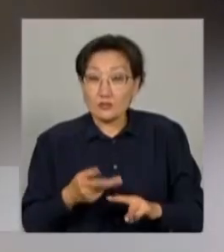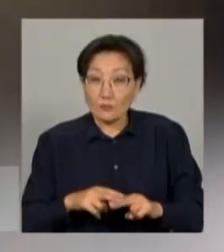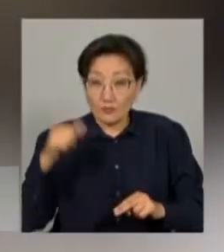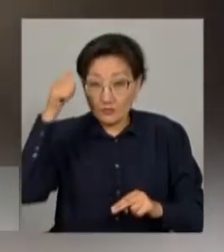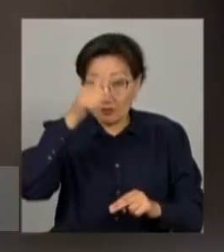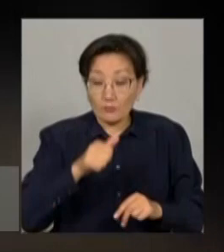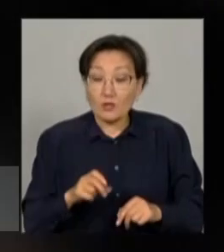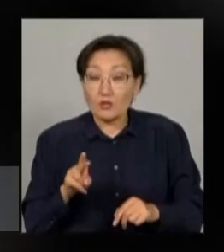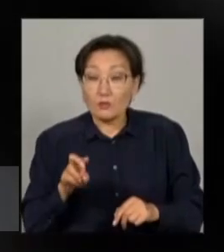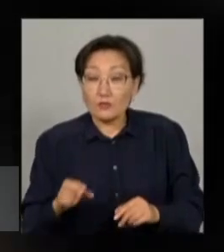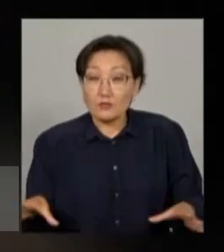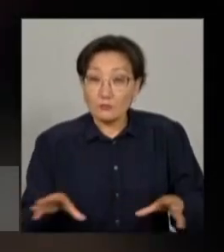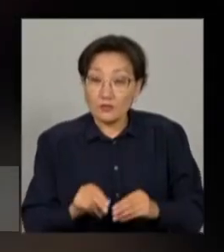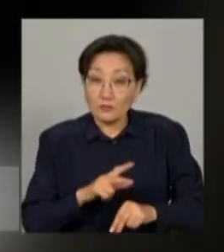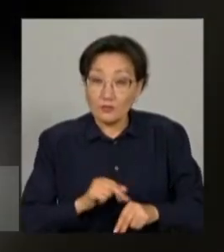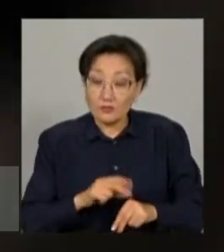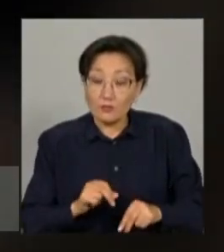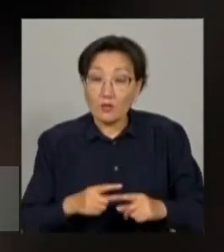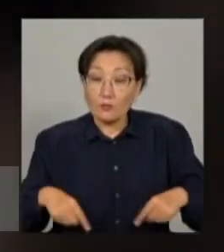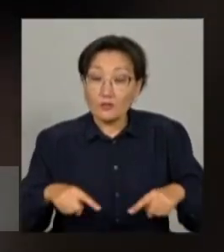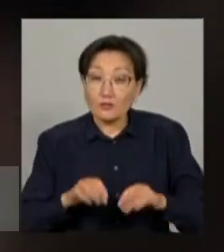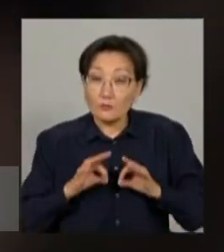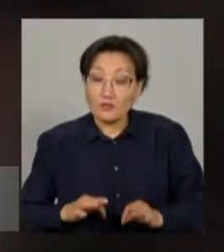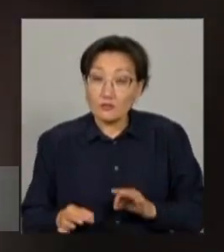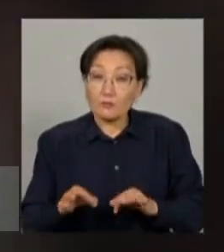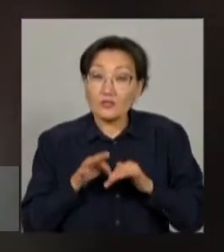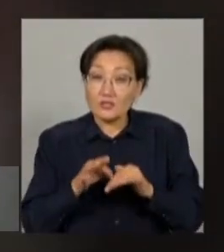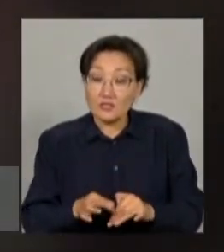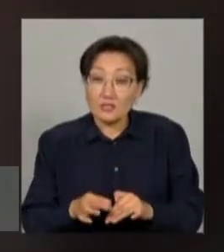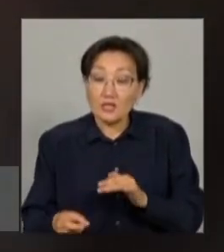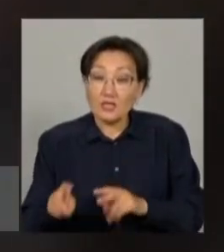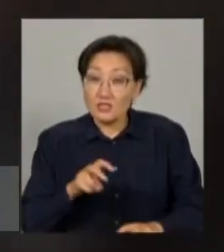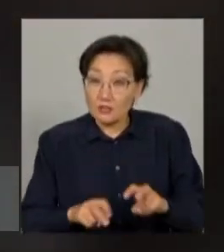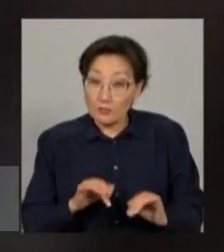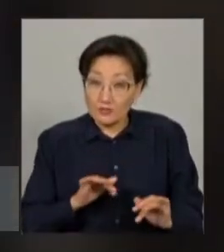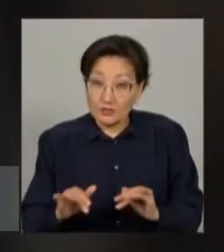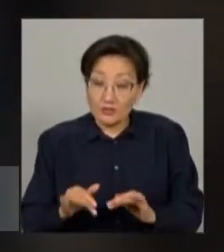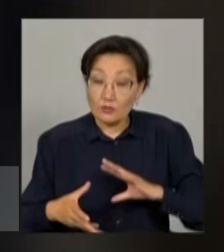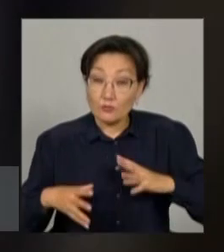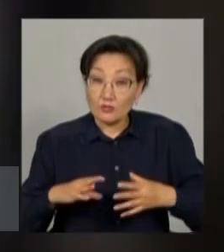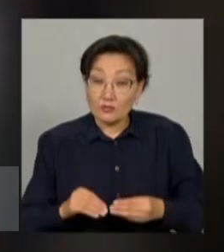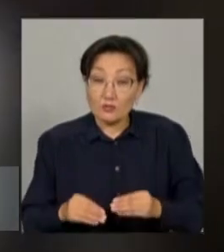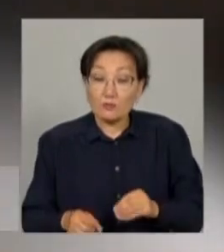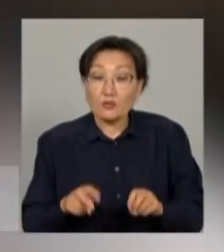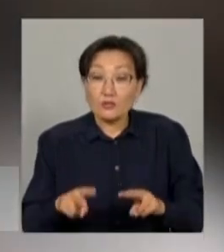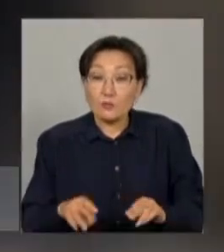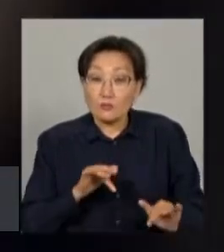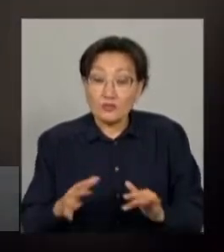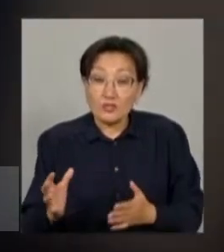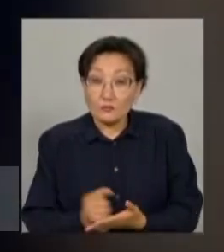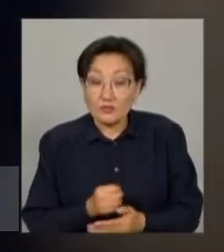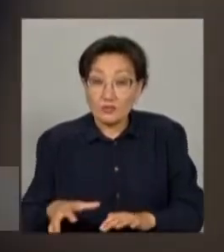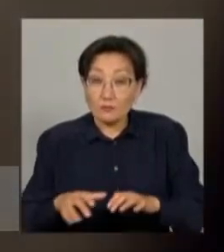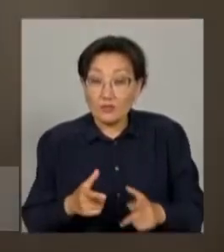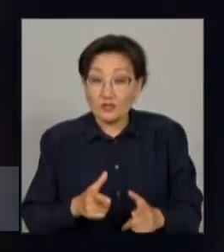года сотрудники КНБ совместно с полицией органами прокуратуры провели оперативно-розыскные мероприятия в результате спецопераций обнаруженные